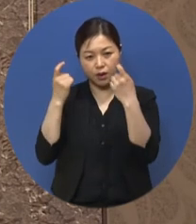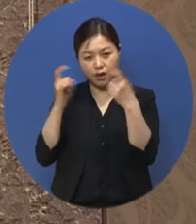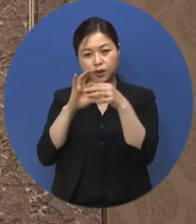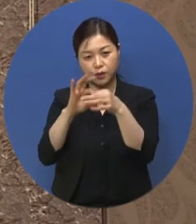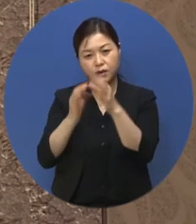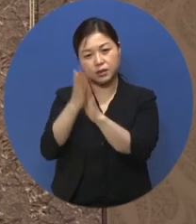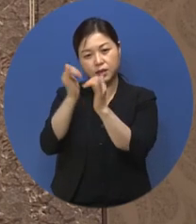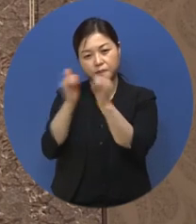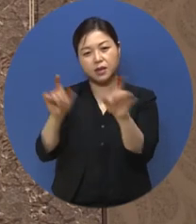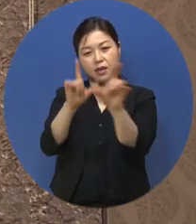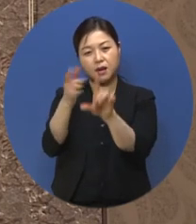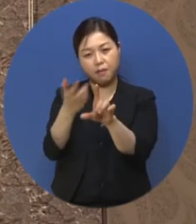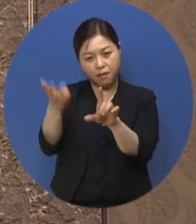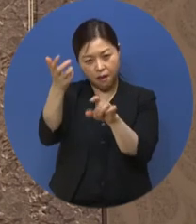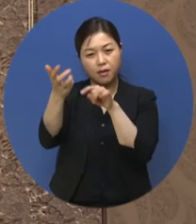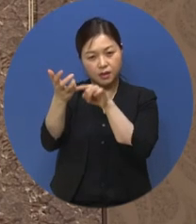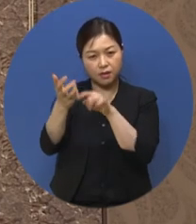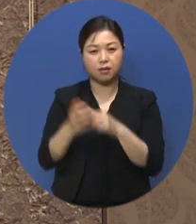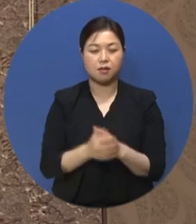거,